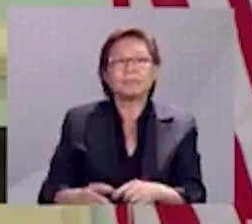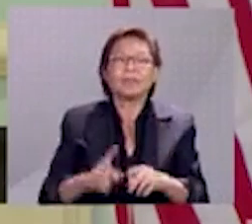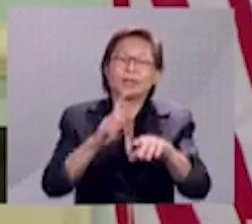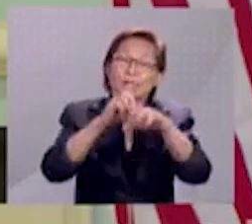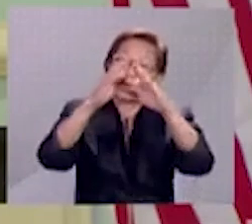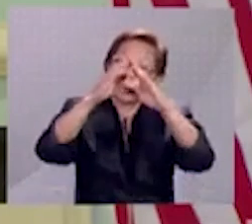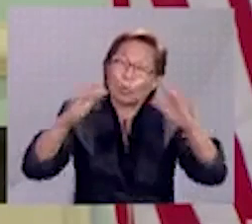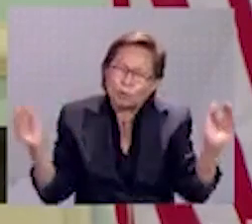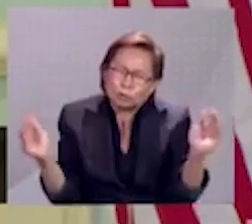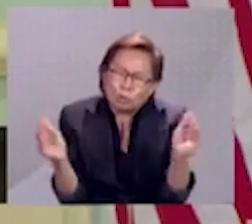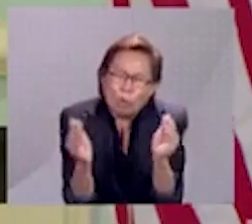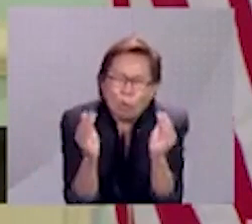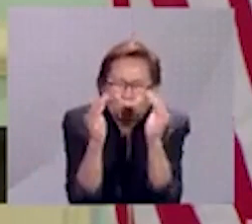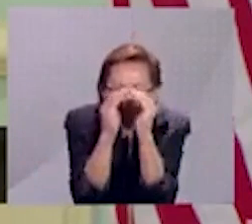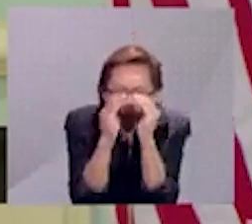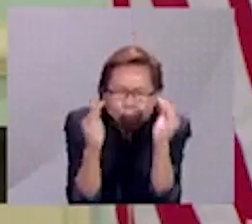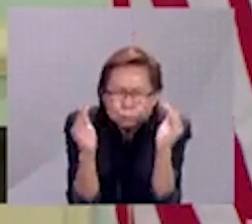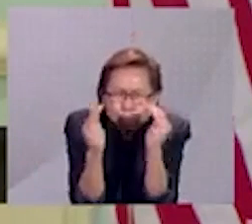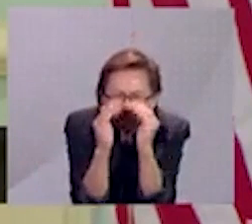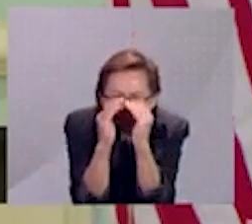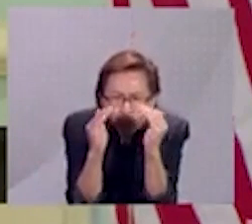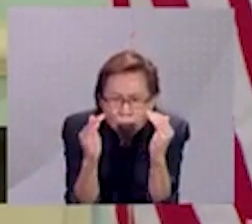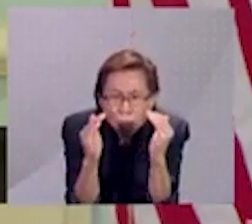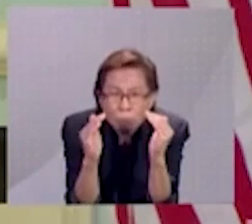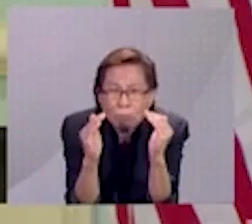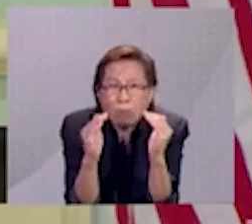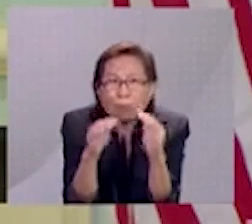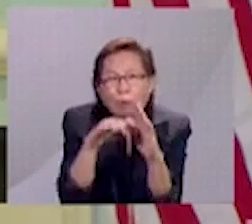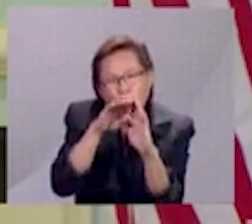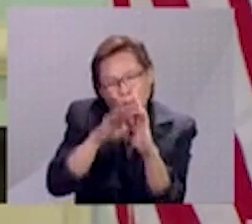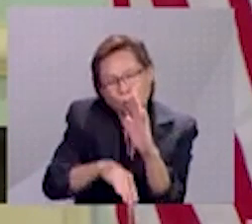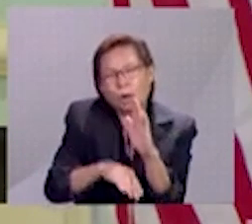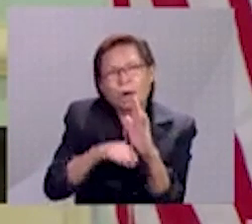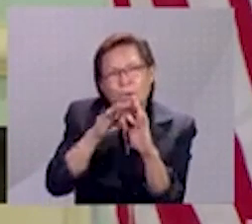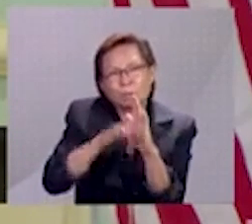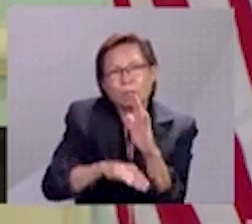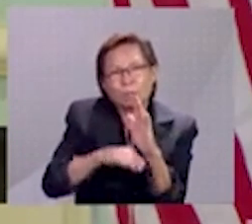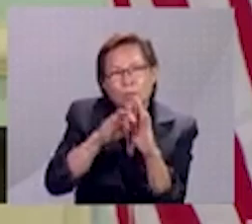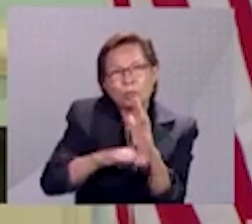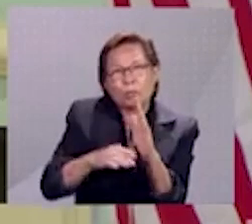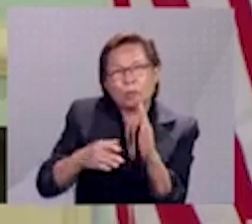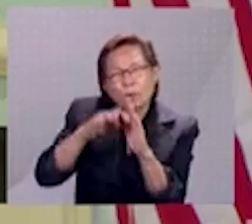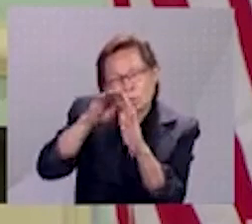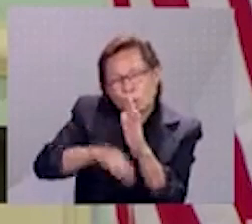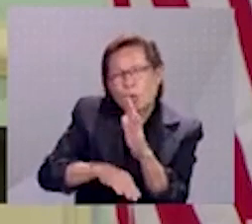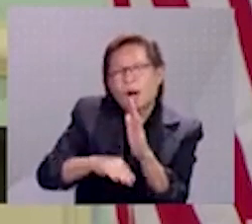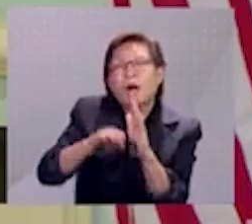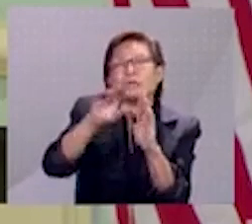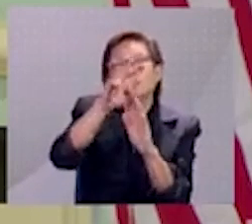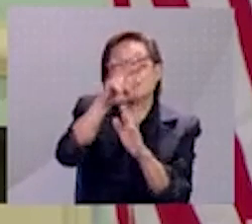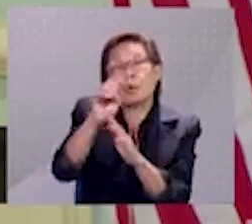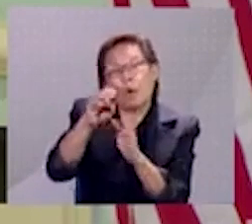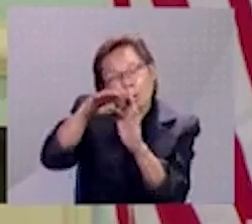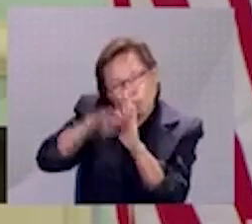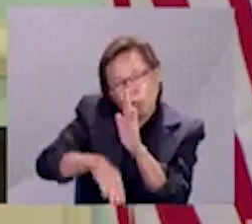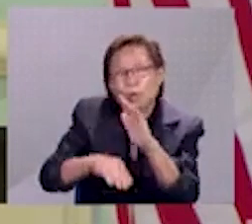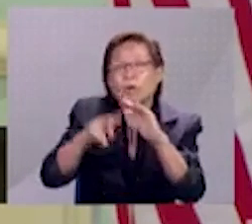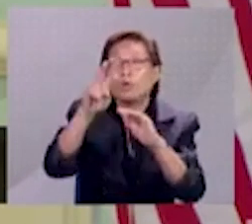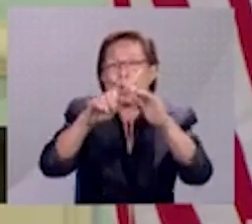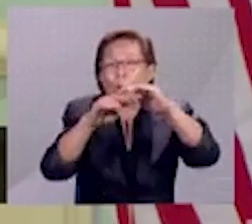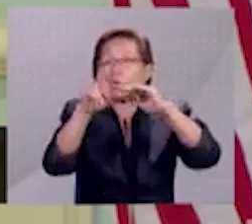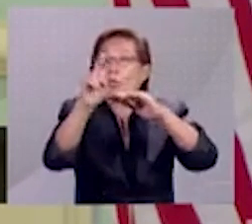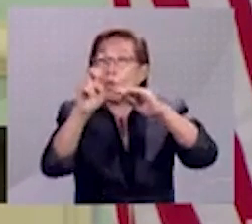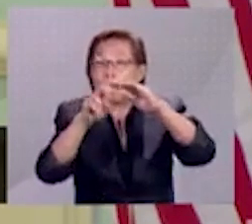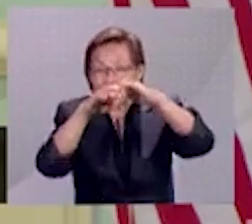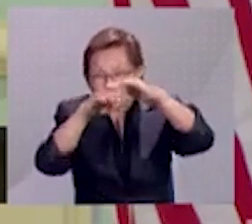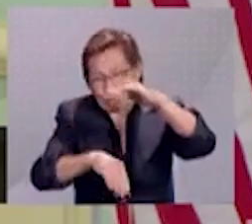rumah yang kecil, tentulah mungkin kurang daripada jumlah yang kita pernah benarkan dulu. Dan kalau boleh, tak